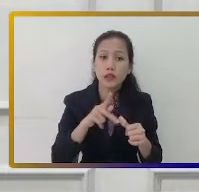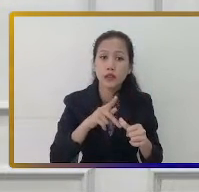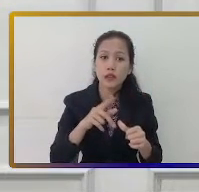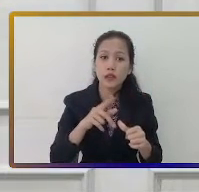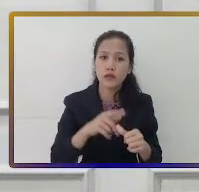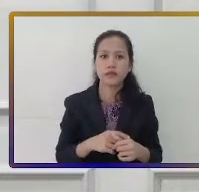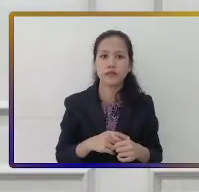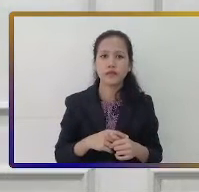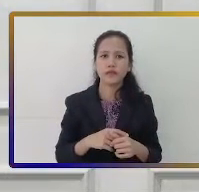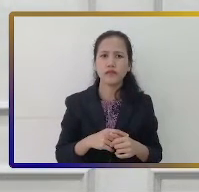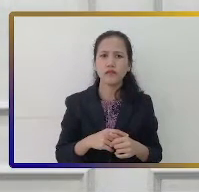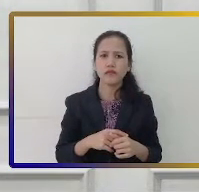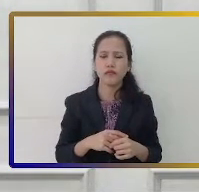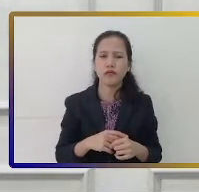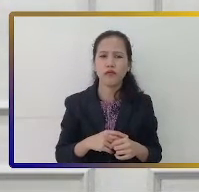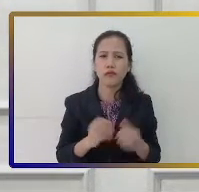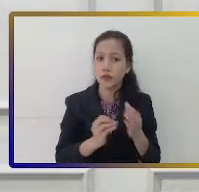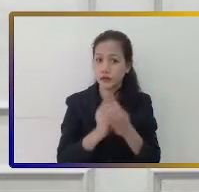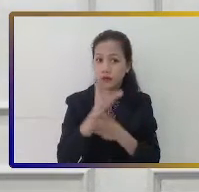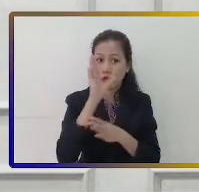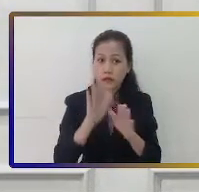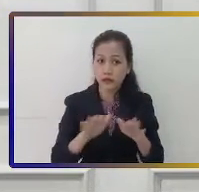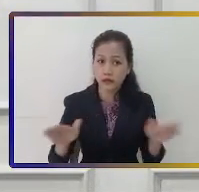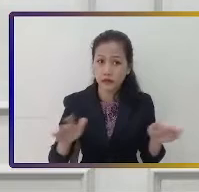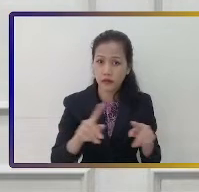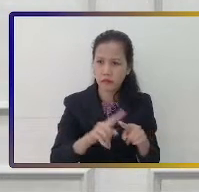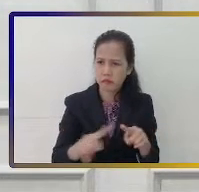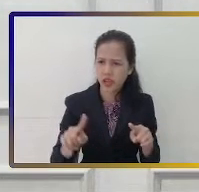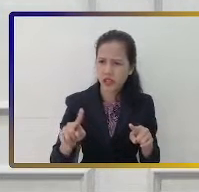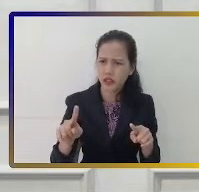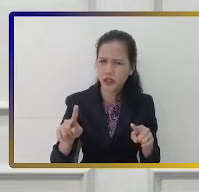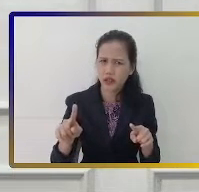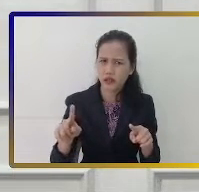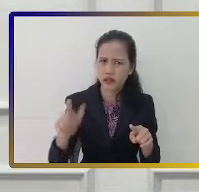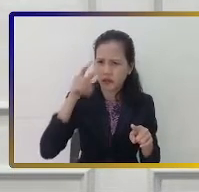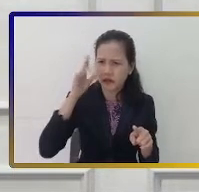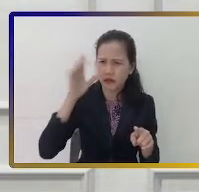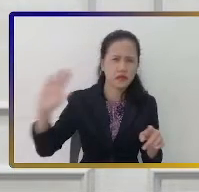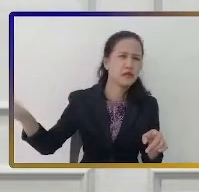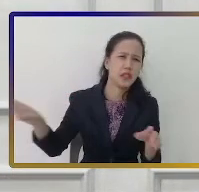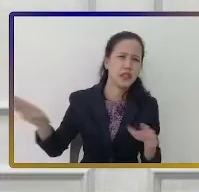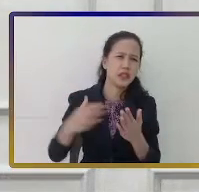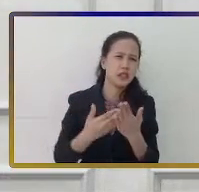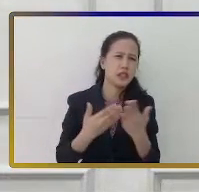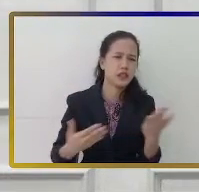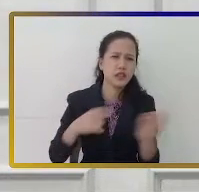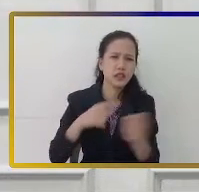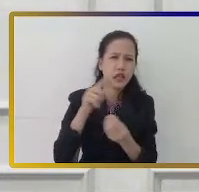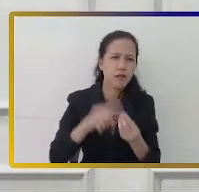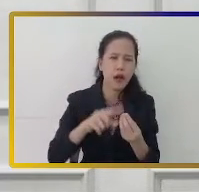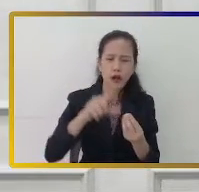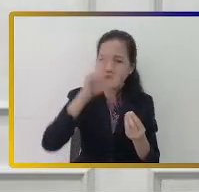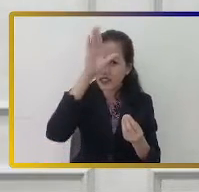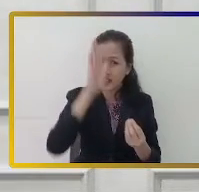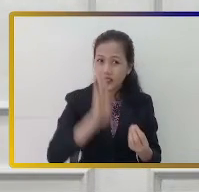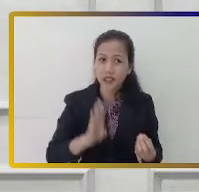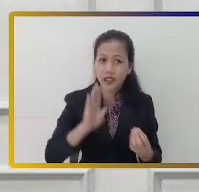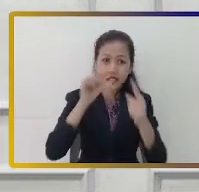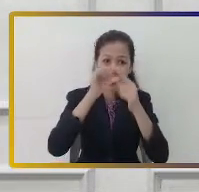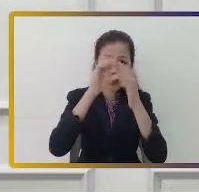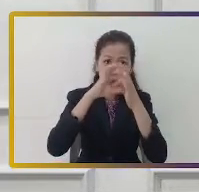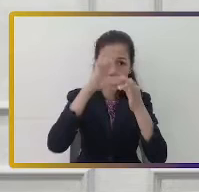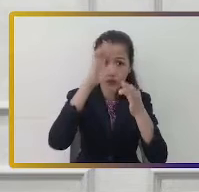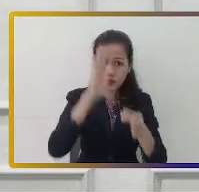na. Pero kapatid, baliwala na po sa kanila ang mga bagay-bagay patungkol sa Diyos at sa salita ng Diyos. That is the